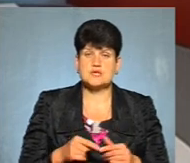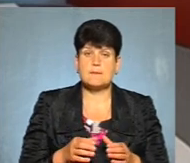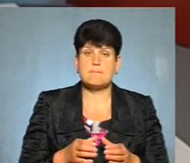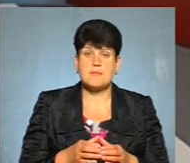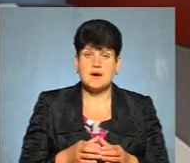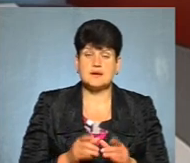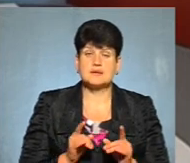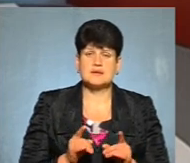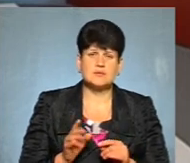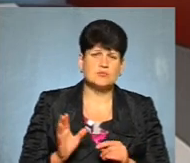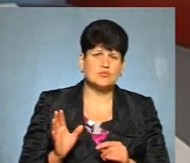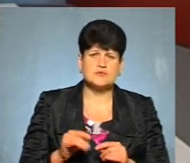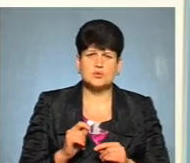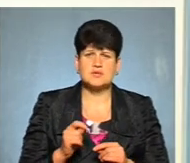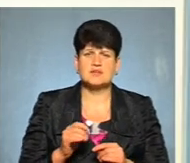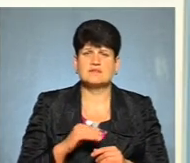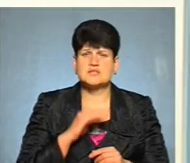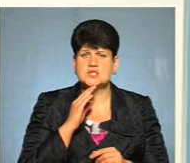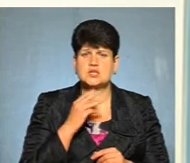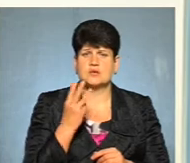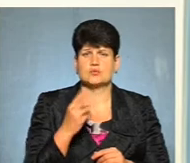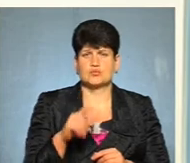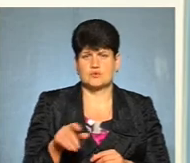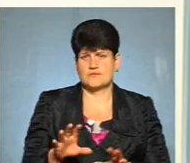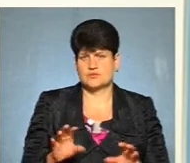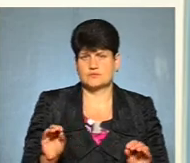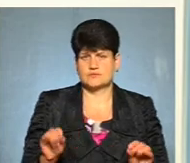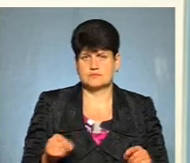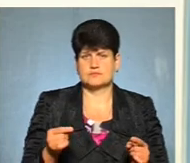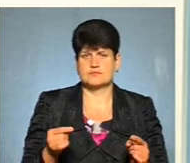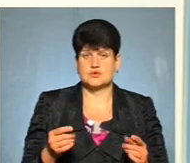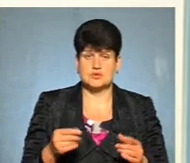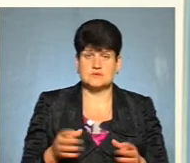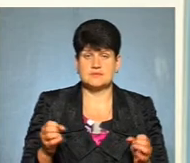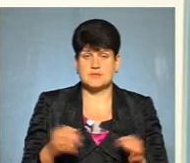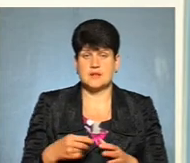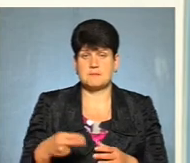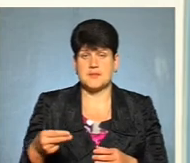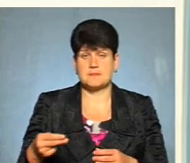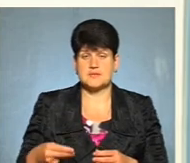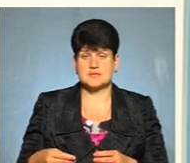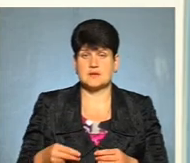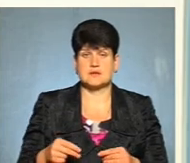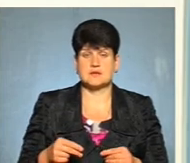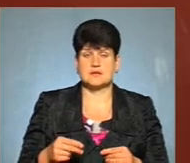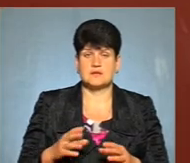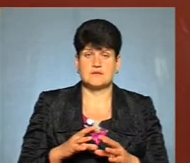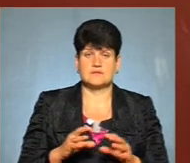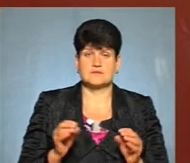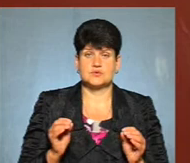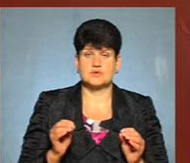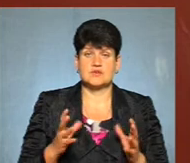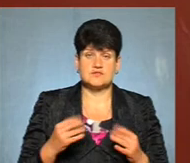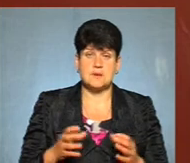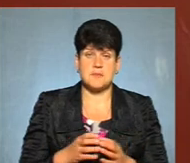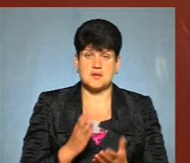навіть в межах всієї України достатньо 3 осіб-засновників. Так? Вони зібралися, підписали там той засновницький установчий договір, і вже